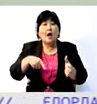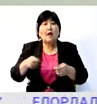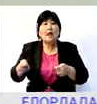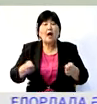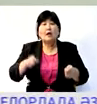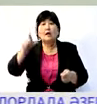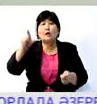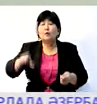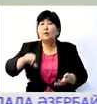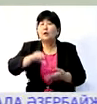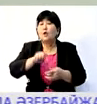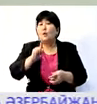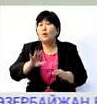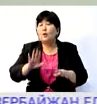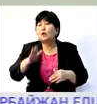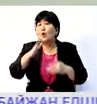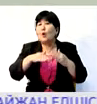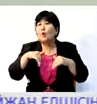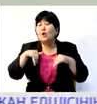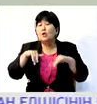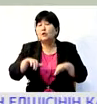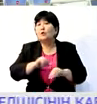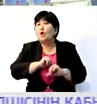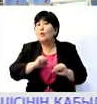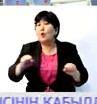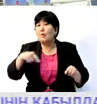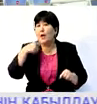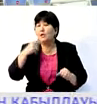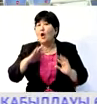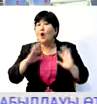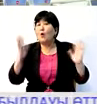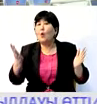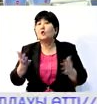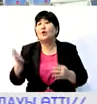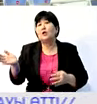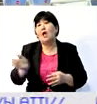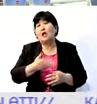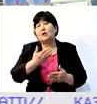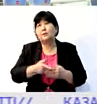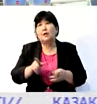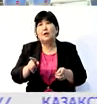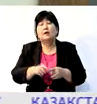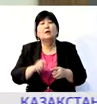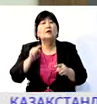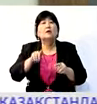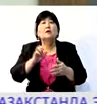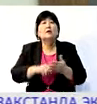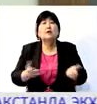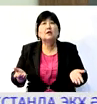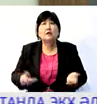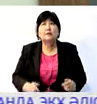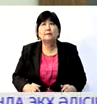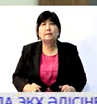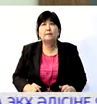әкімдігіндегі лауазымды тұлғалар ол жерге құрылыс жүргізуге болмайтынын жеткізіп, қоршауын алдырып тастаған. Кілтипан неде? Газ өтіп